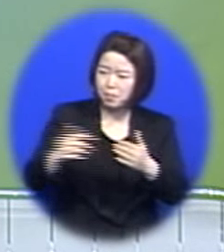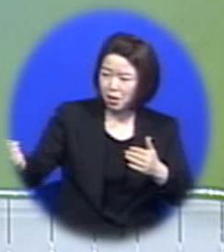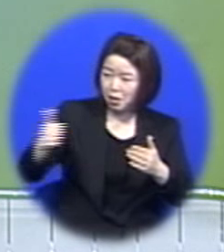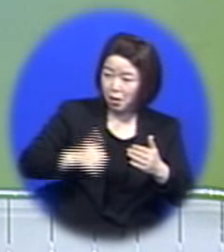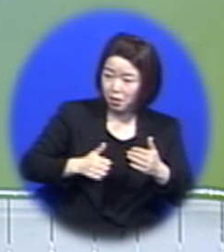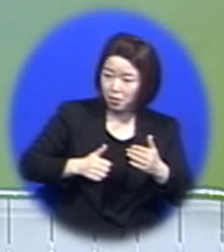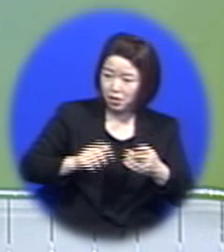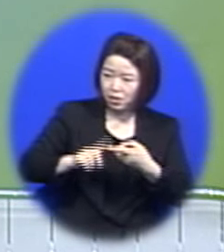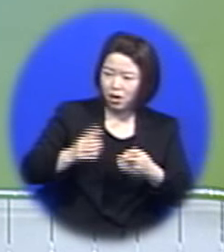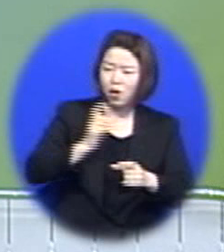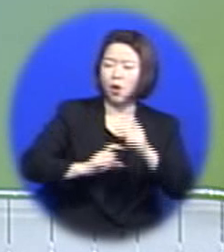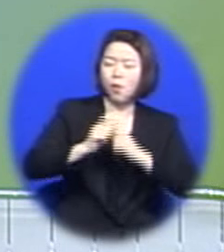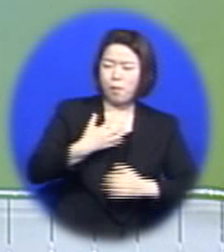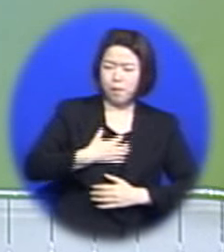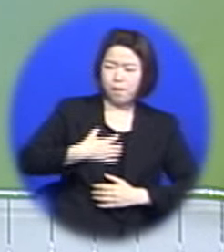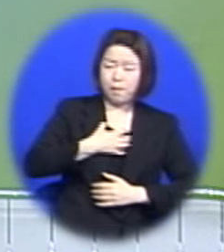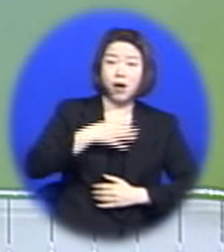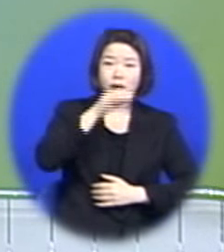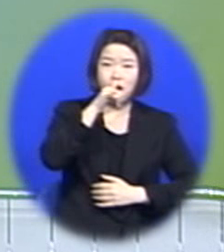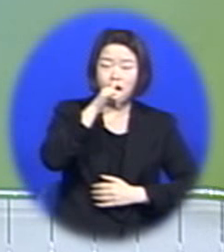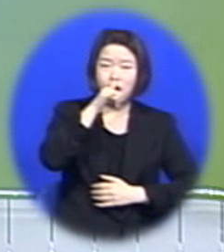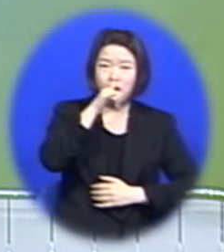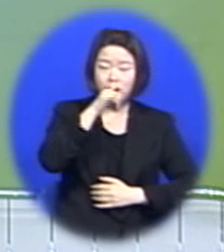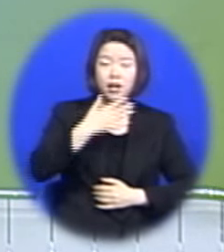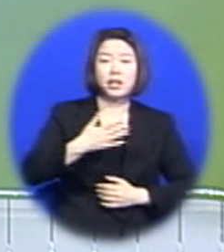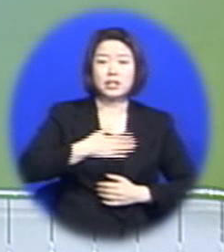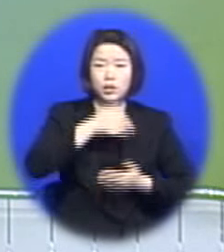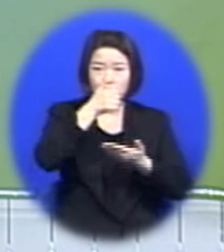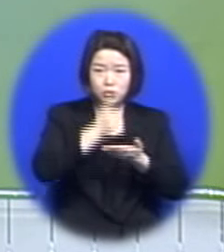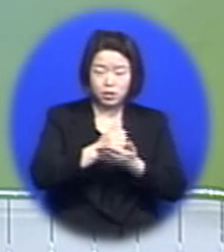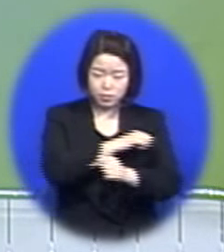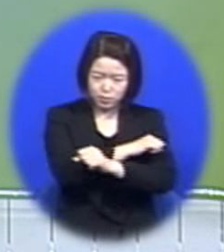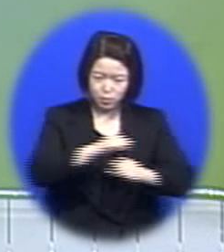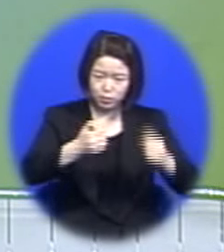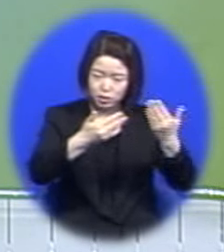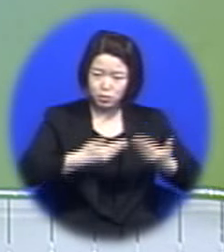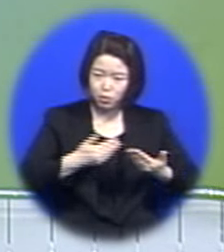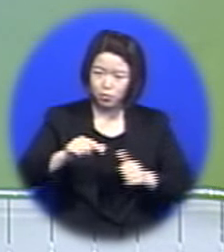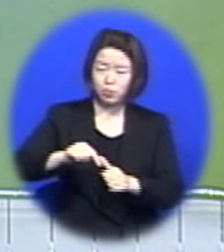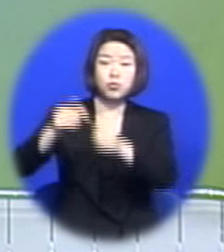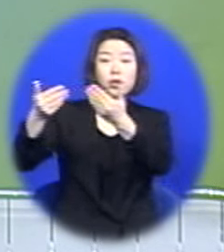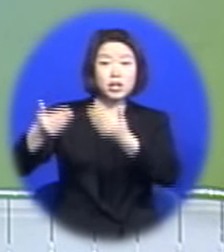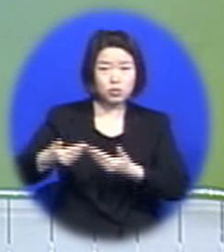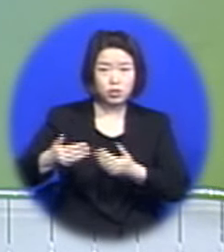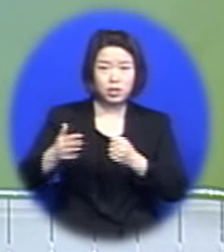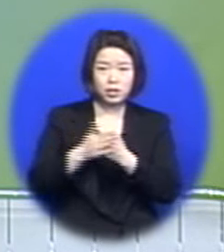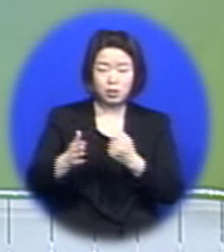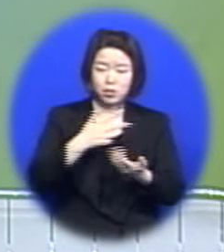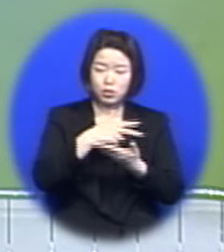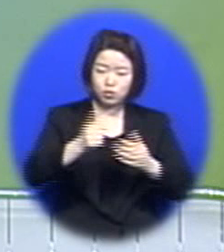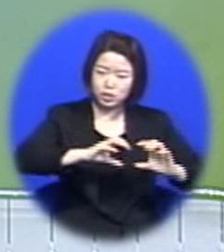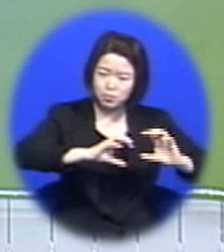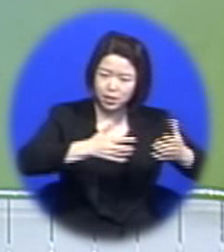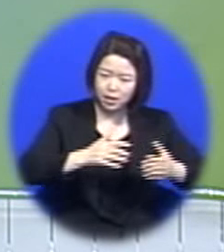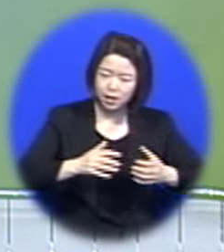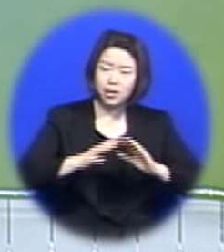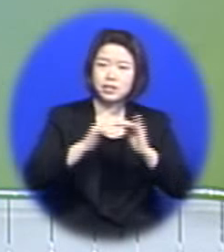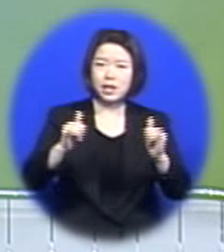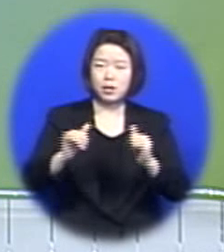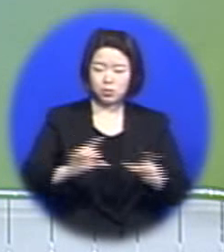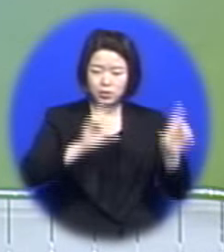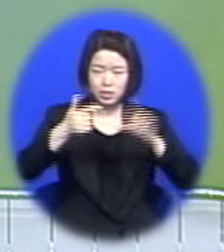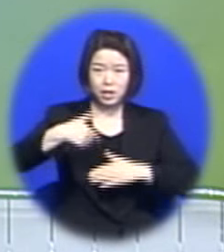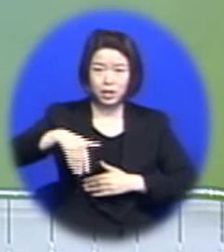것이 더 괴롭습니다. 저의 죄를 용서하셨고 구원하셔서 주님 나라 백성으로 살아가게